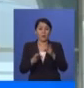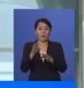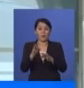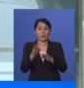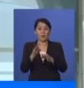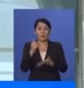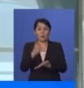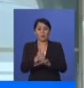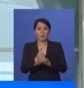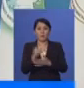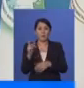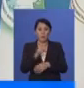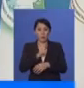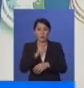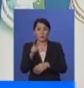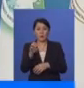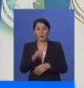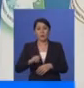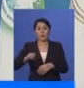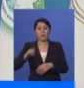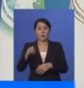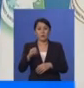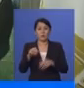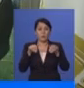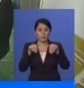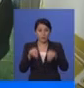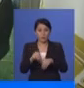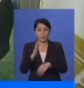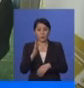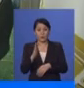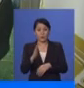мен конституциялық бақылау органдарының Еуразиялық қауымдастығына төрағалық етіп отыр.